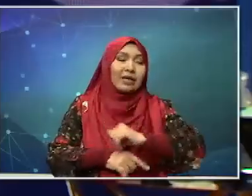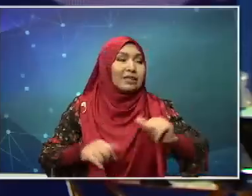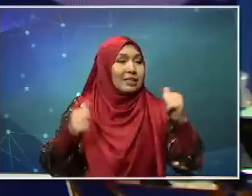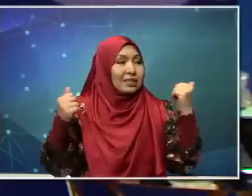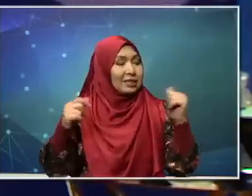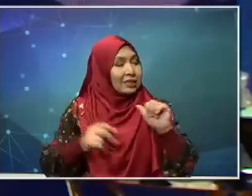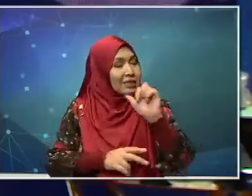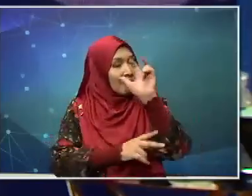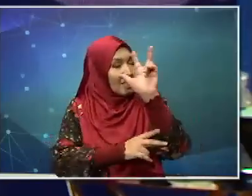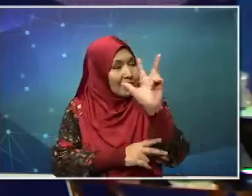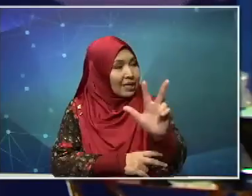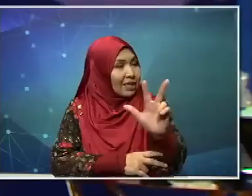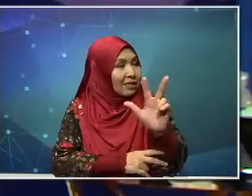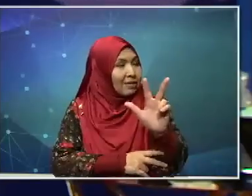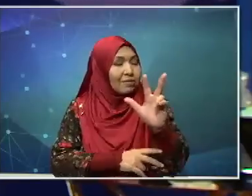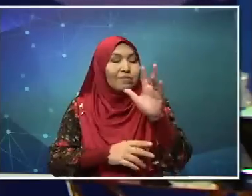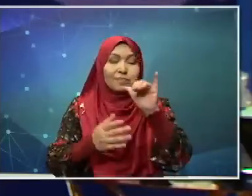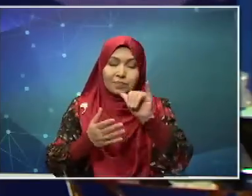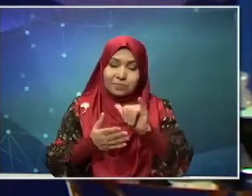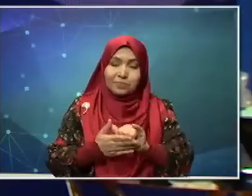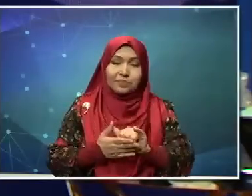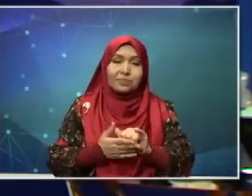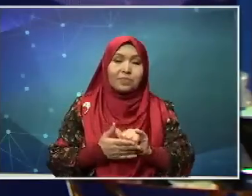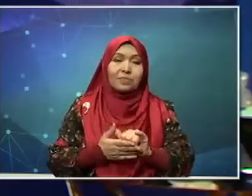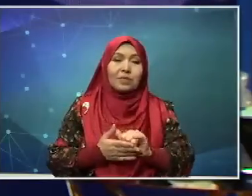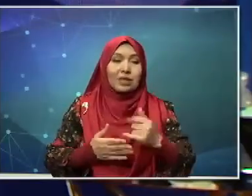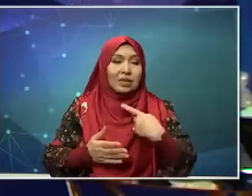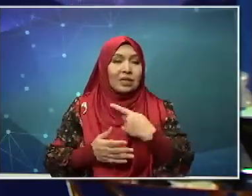ke Vira Vira